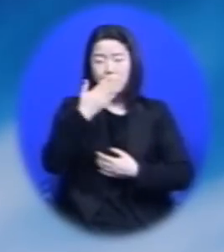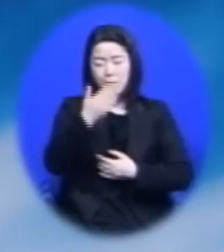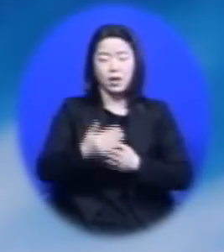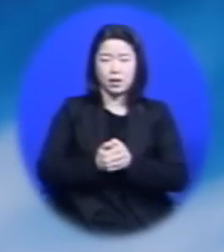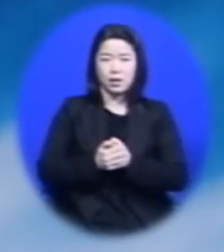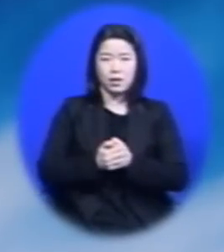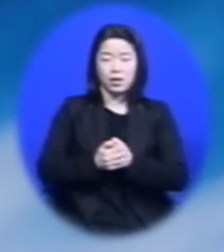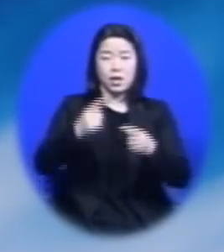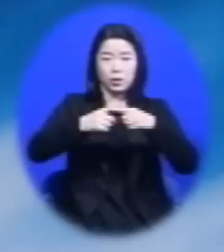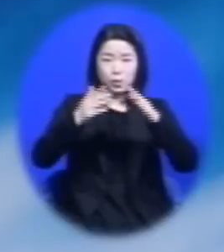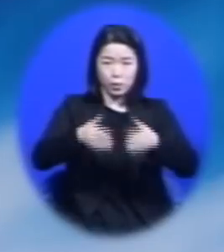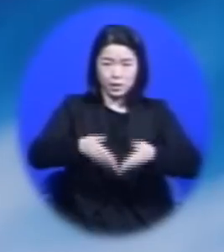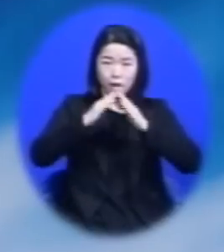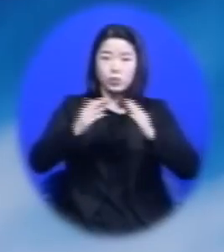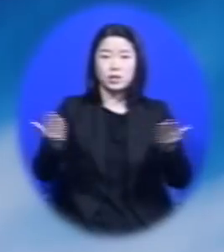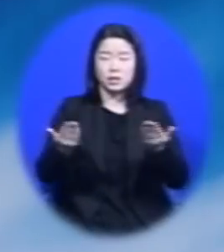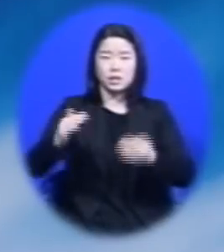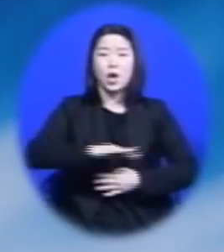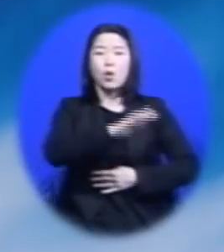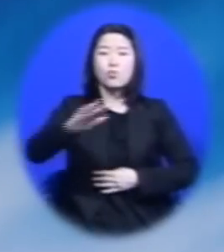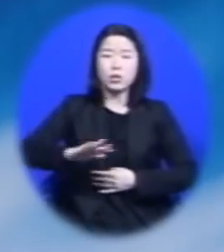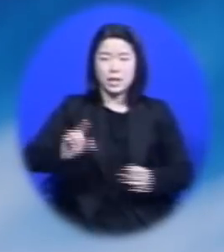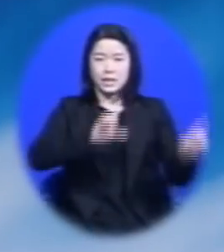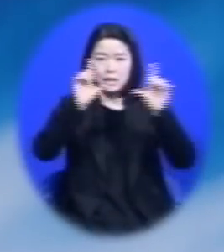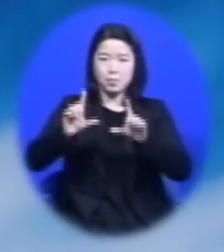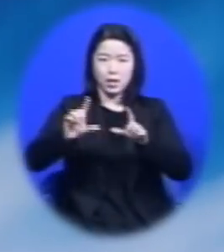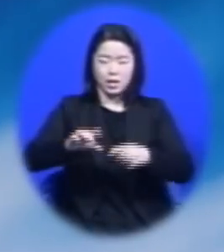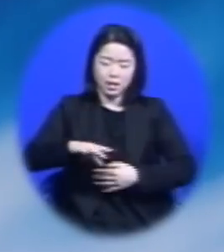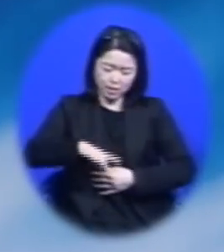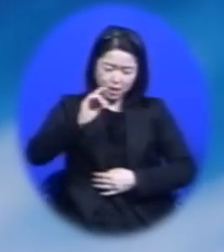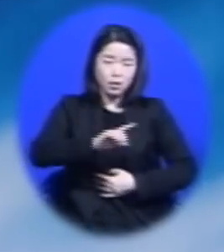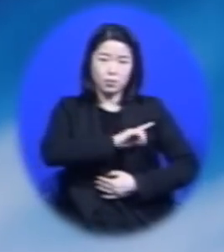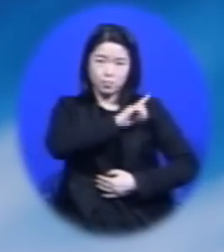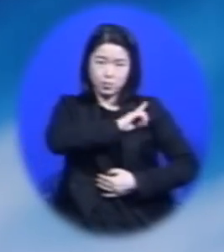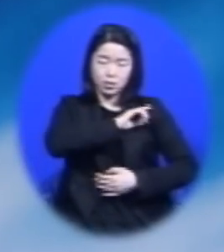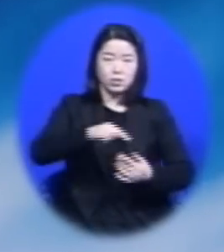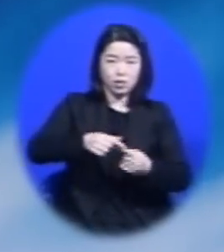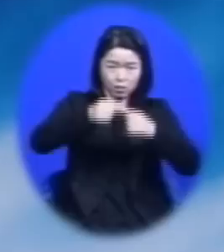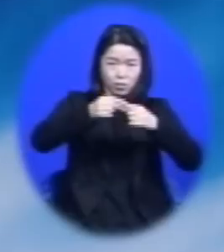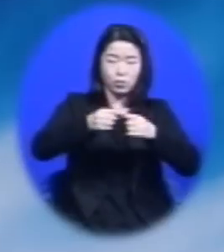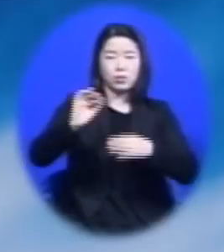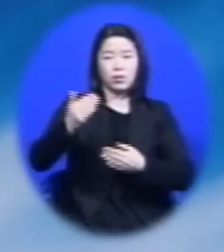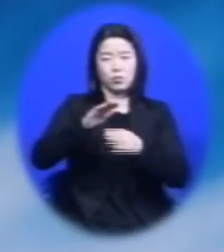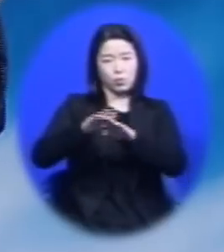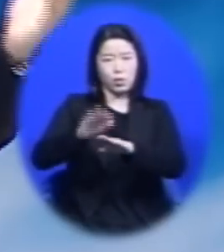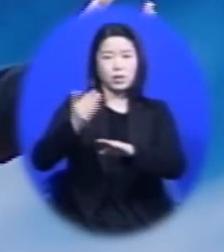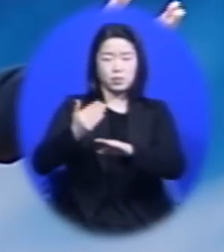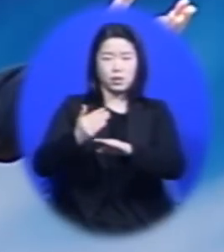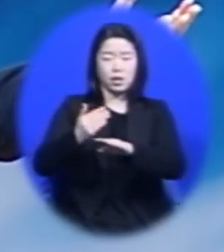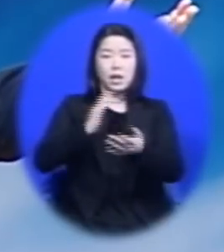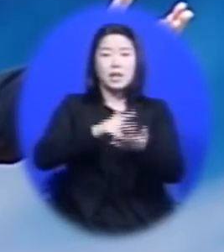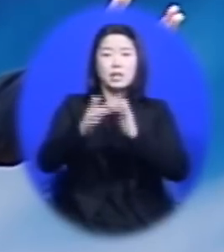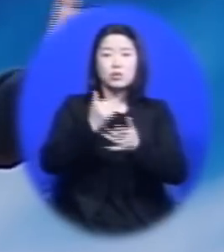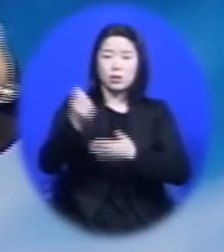교회를 세우는 일은 우리의 삶에 가장 우선 순위에 두어야 될 일입니다 예수님께서 재림에